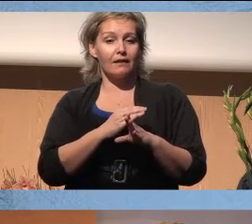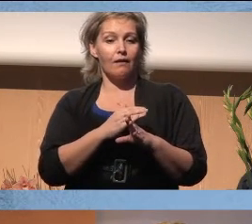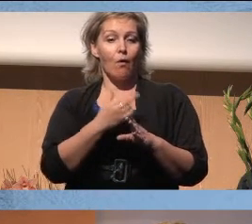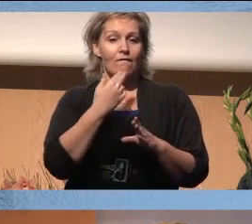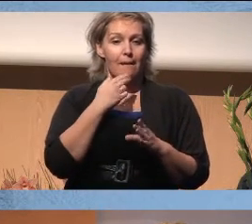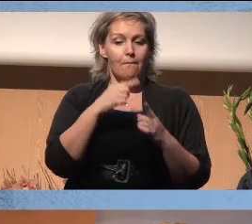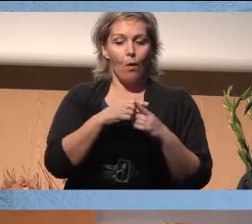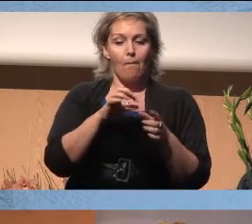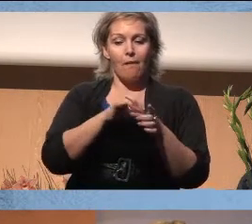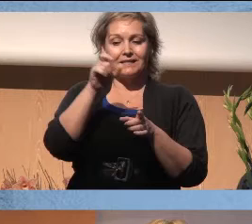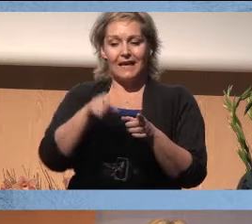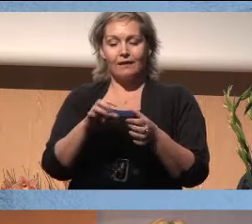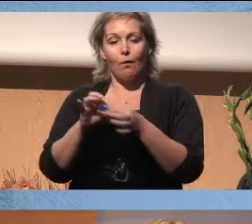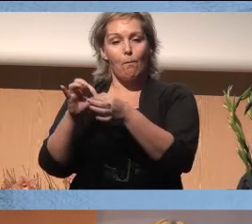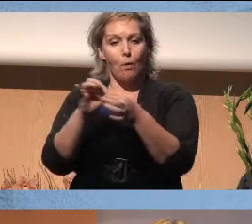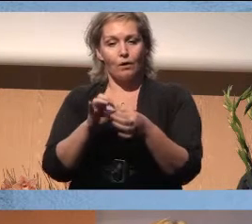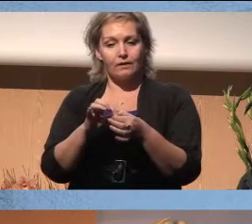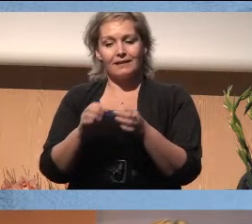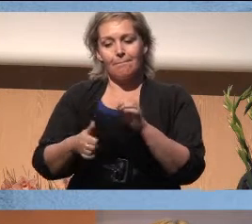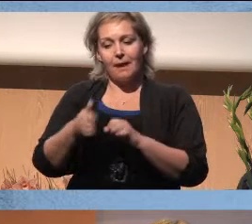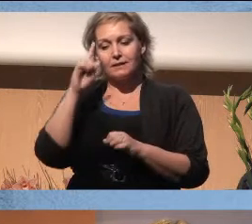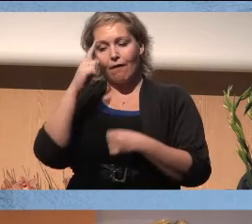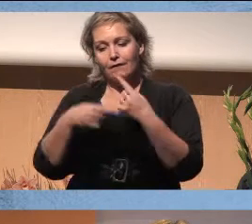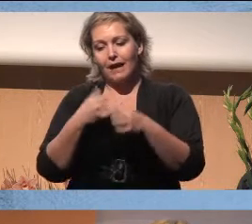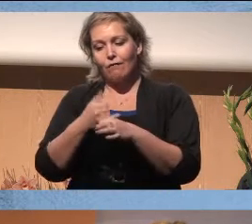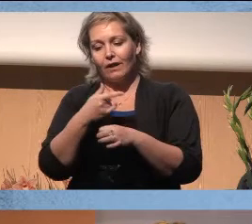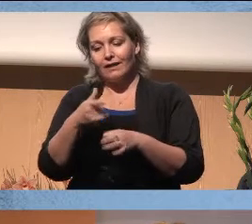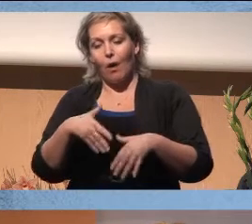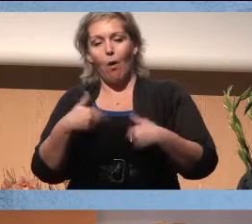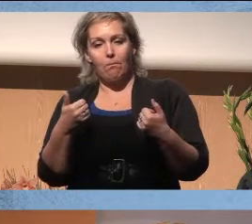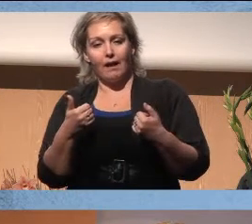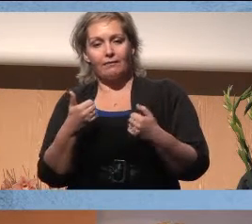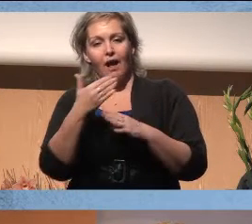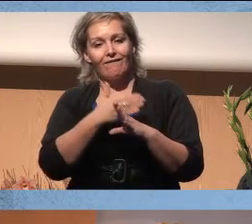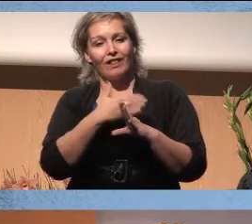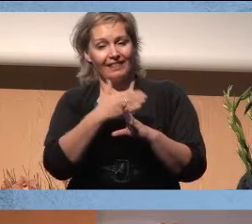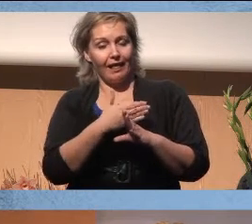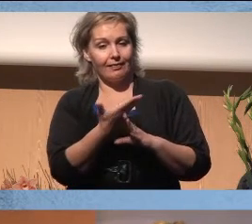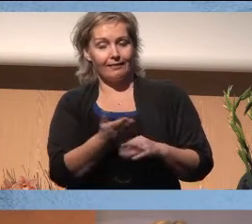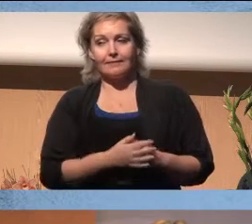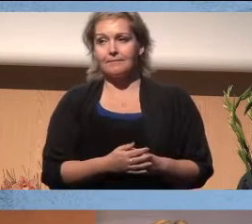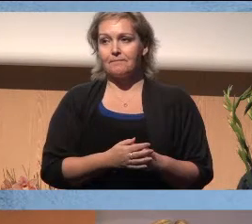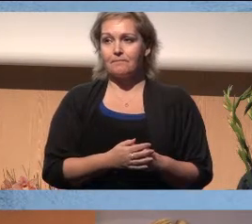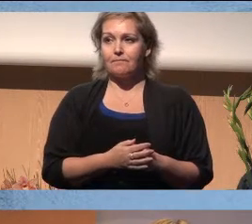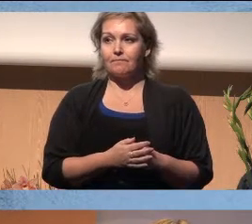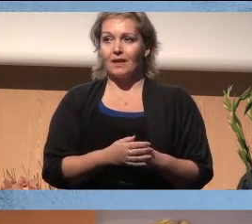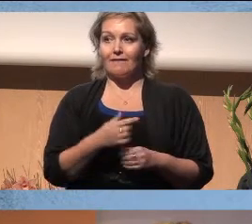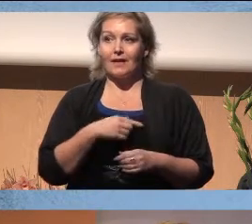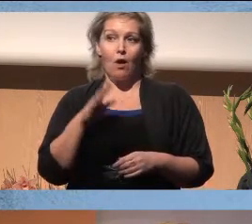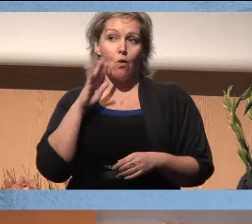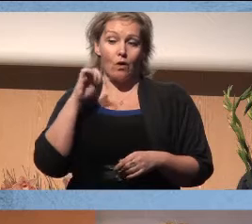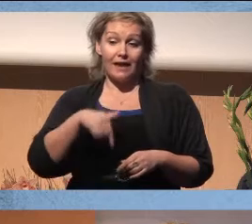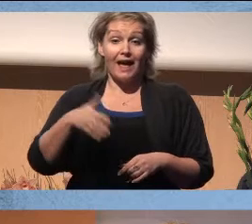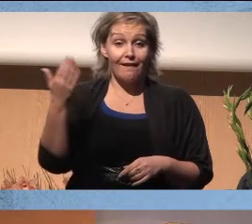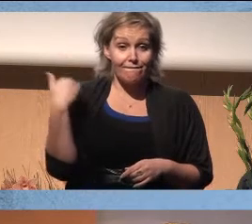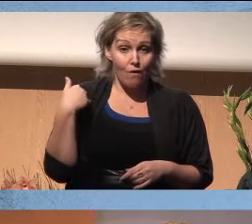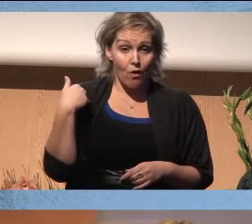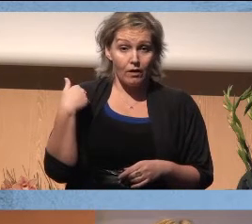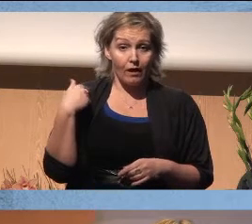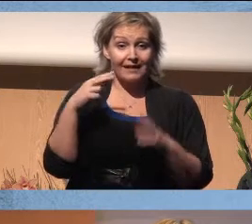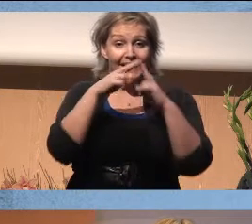om ikke pasienter og pårørende, er best til å fortelle hvordan de har opplevd kvaliteten. Vi har hørt her før,